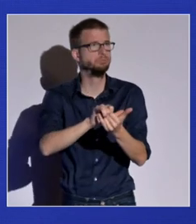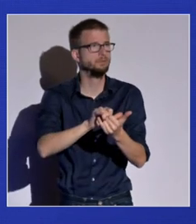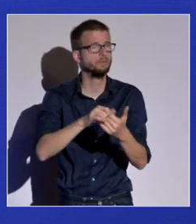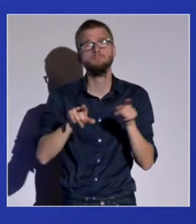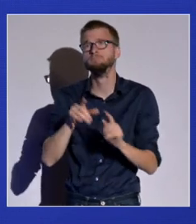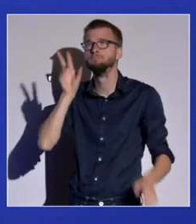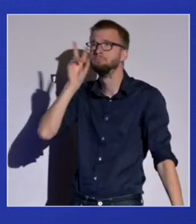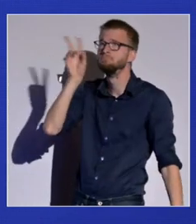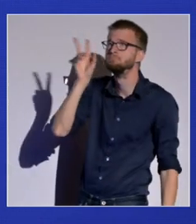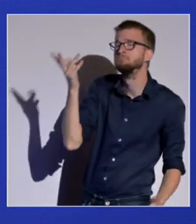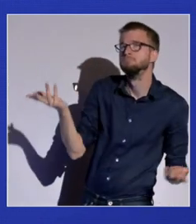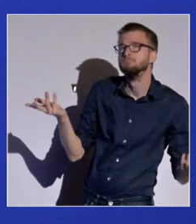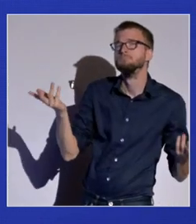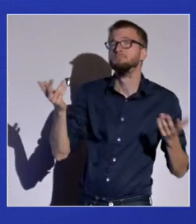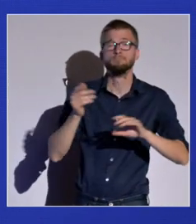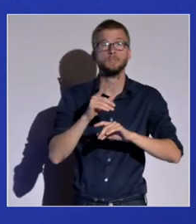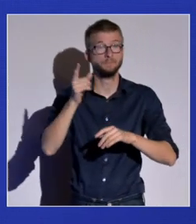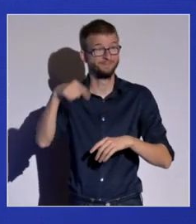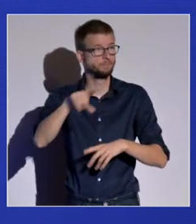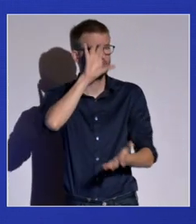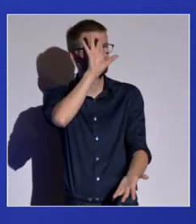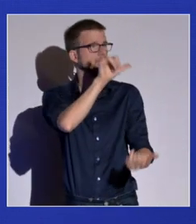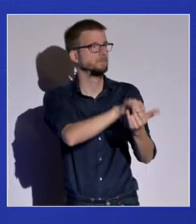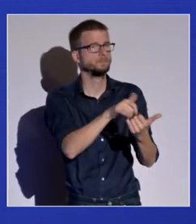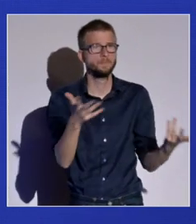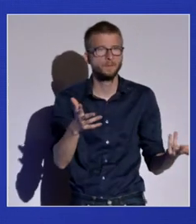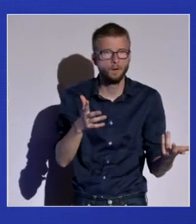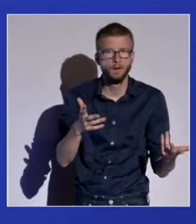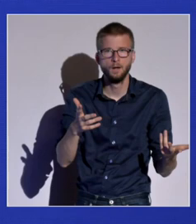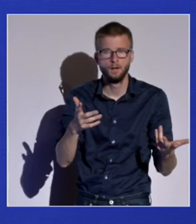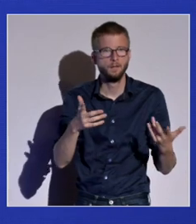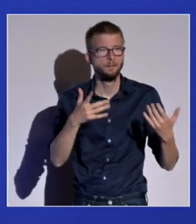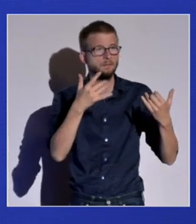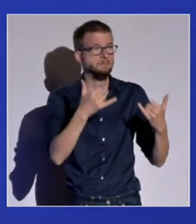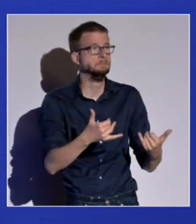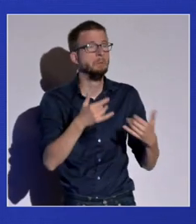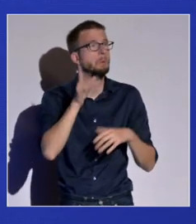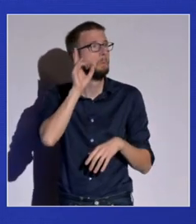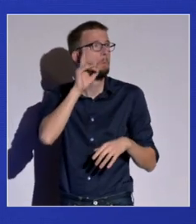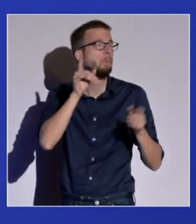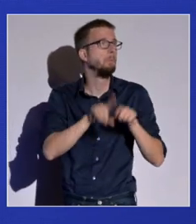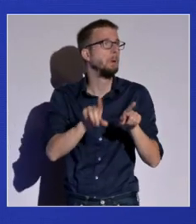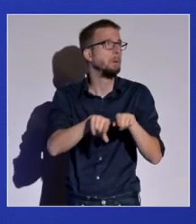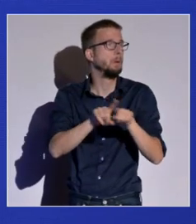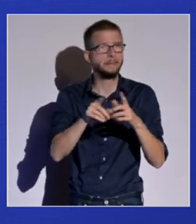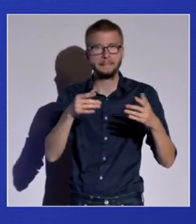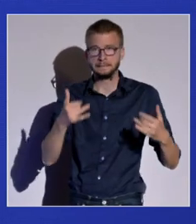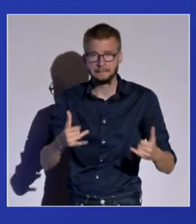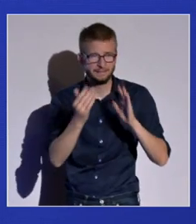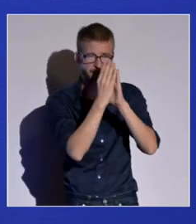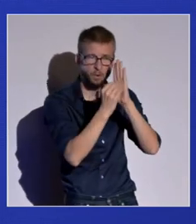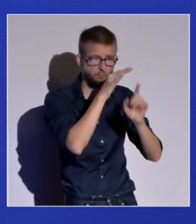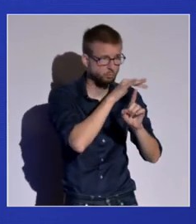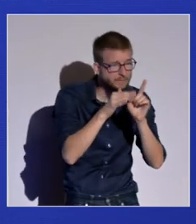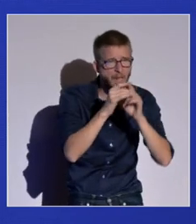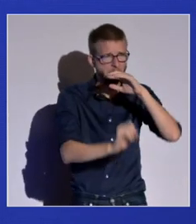habituel, personne ne se rend compte de l'originalité extrême, de la singularité